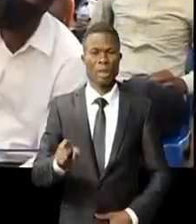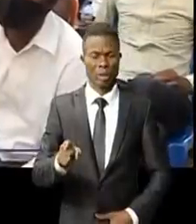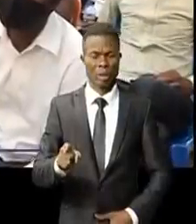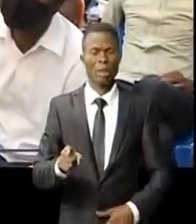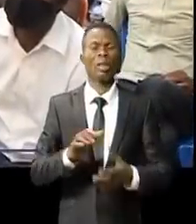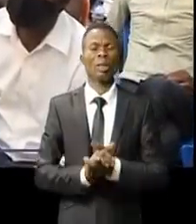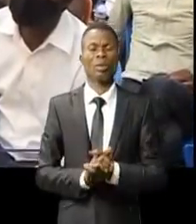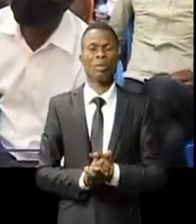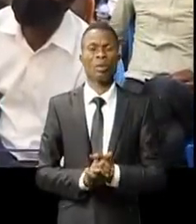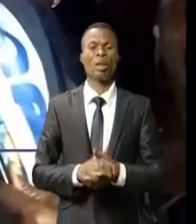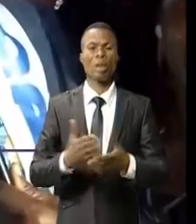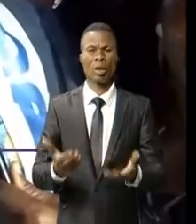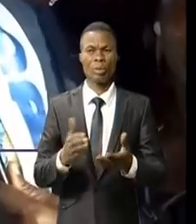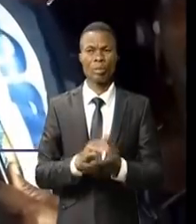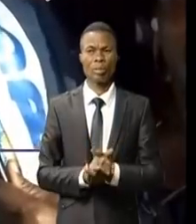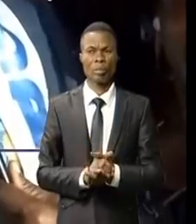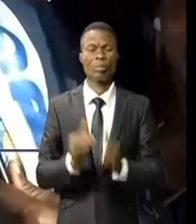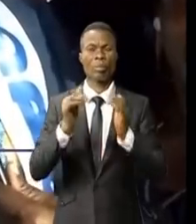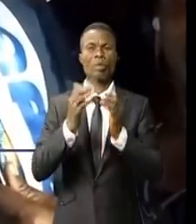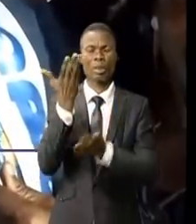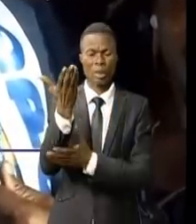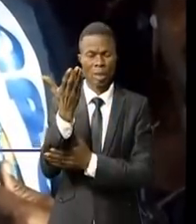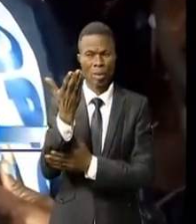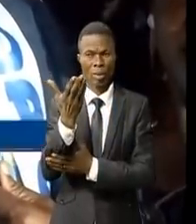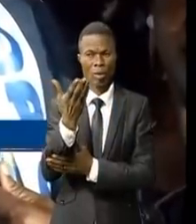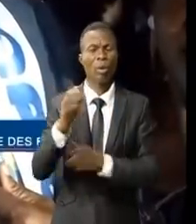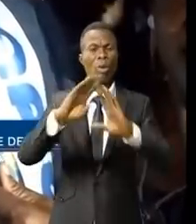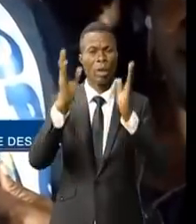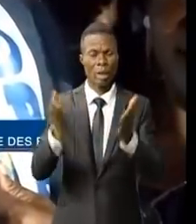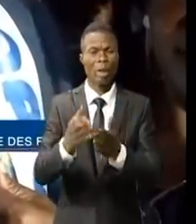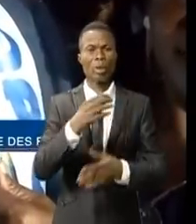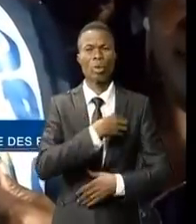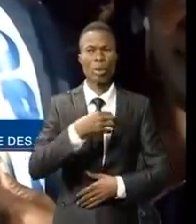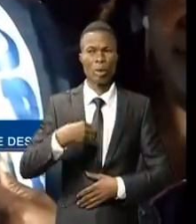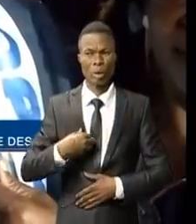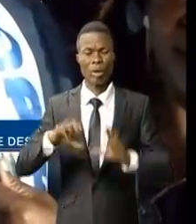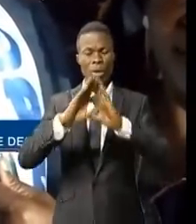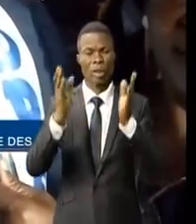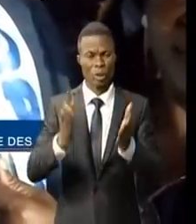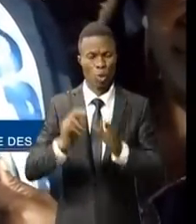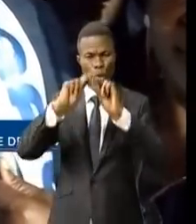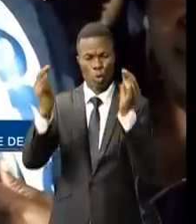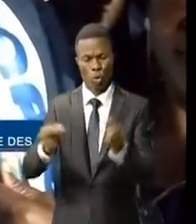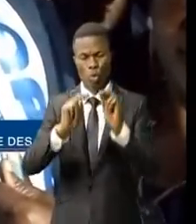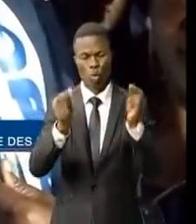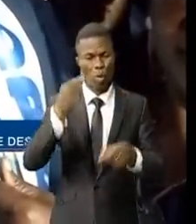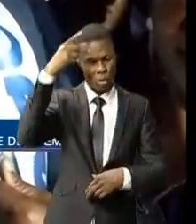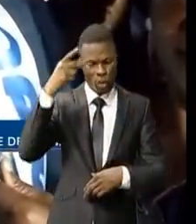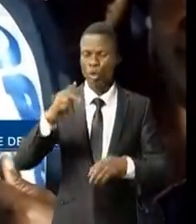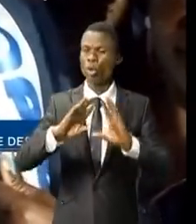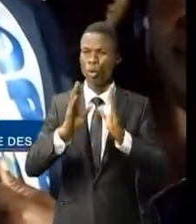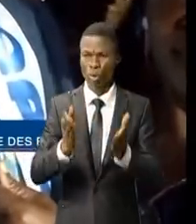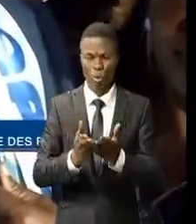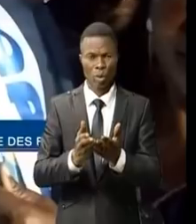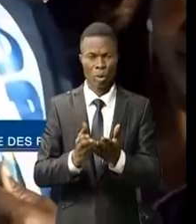Félix-Antoine Tshisekedi Tshilombo. L'appel est lancé à toutes les femmes et toutes tendances confondues de ne